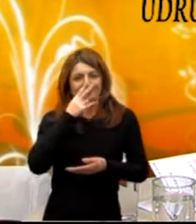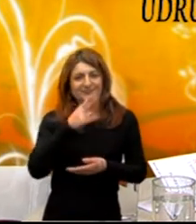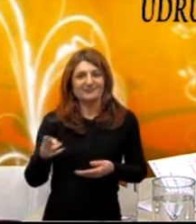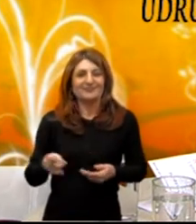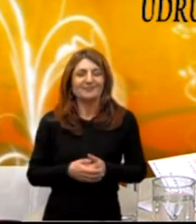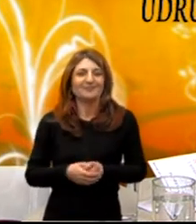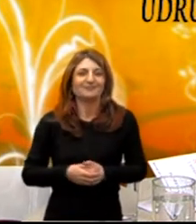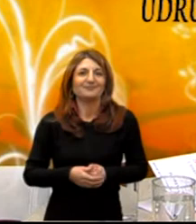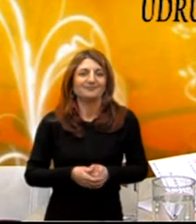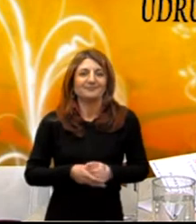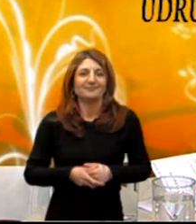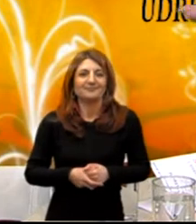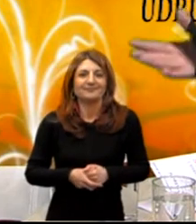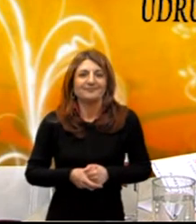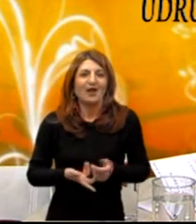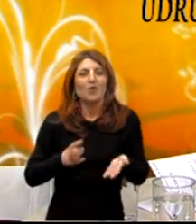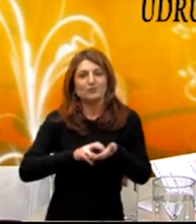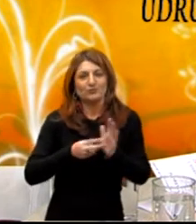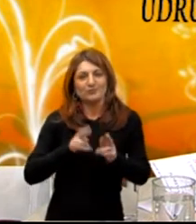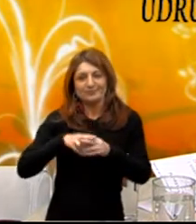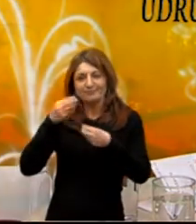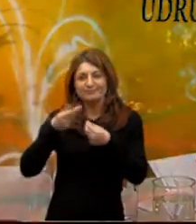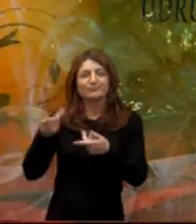mi malo referiramo na to. Stručnjaci.